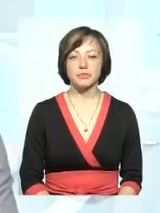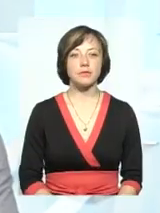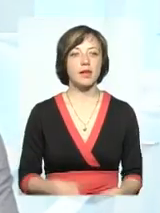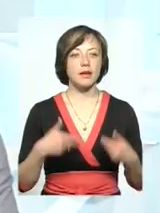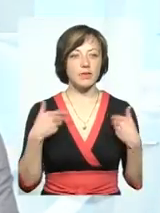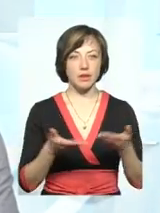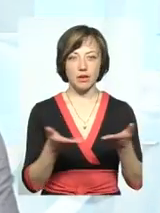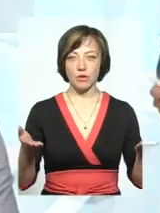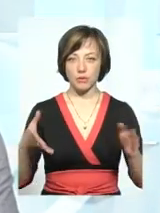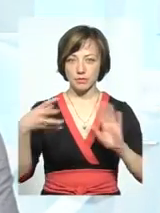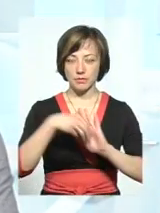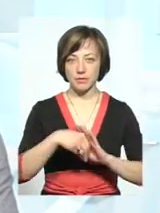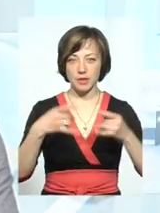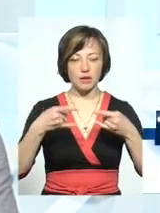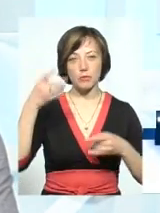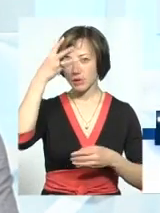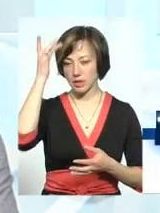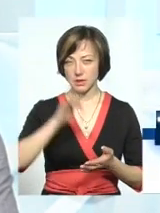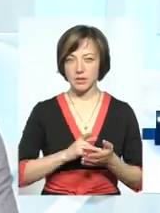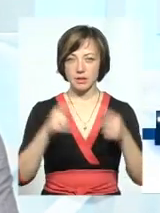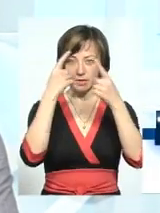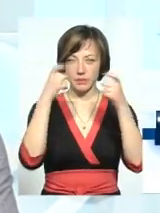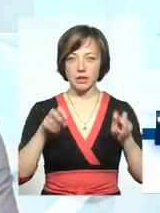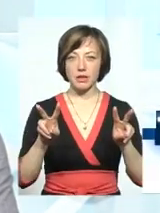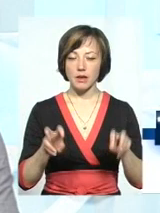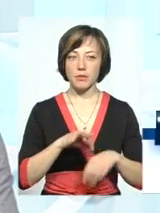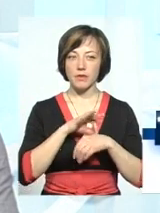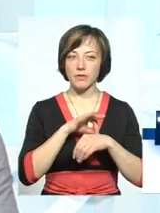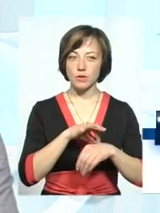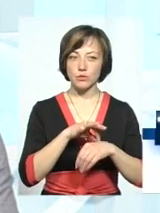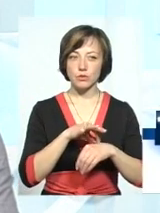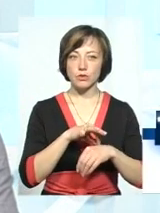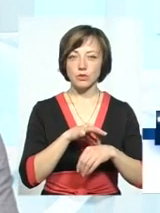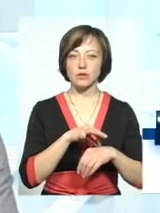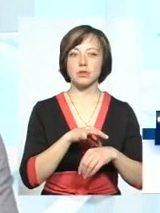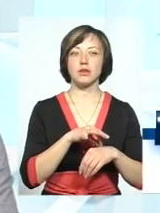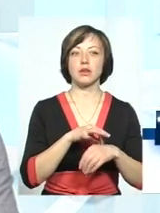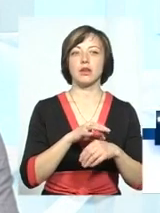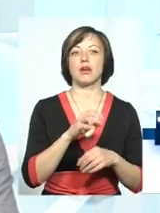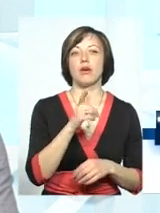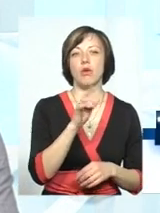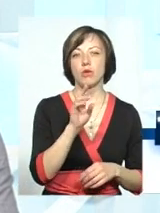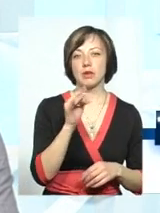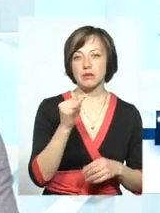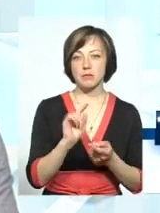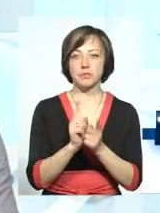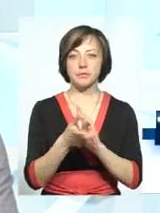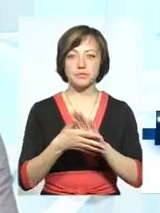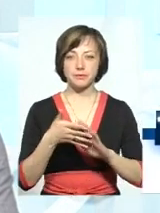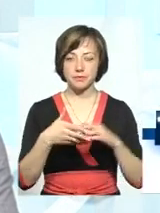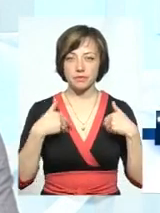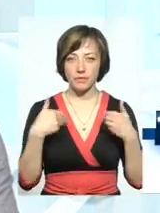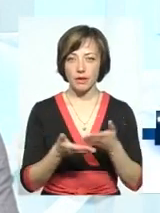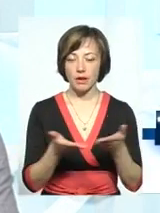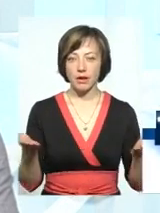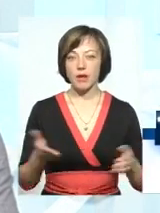Вітаю всіх, хто приєднався до каналу «Поділля Центр». В ефірі «Тема». Для вас сьогодні працюють Ольга Рибак, перекладає мовою жестою, та я, Володимир Гординський. Тож,